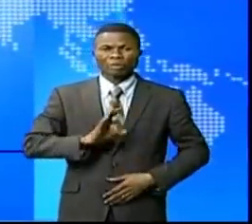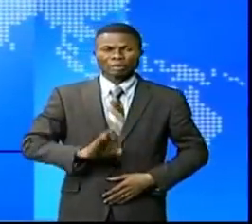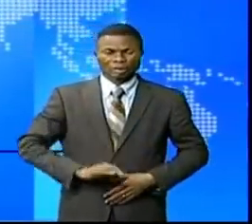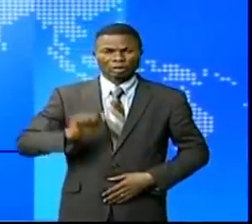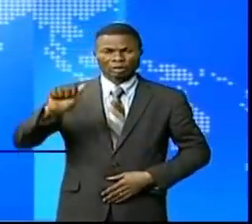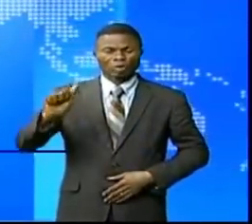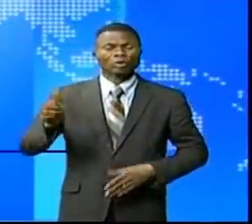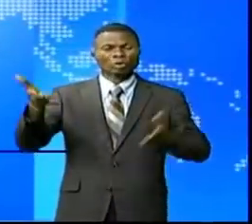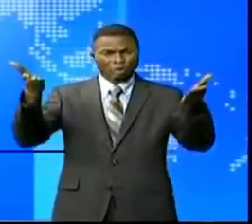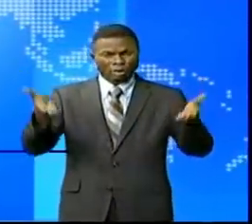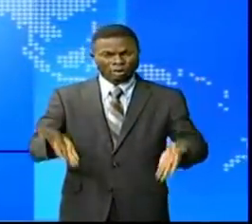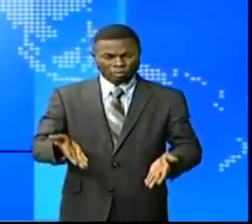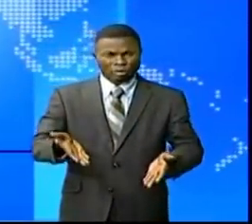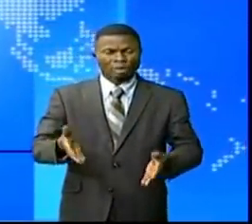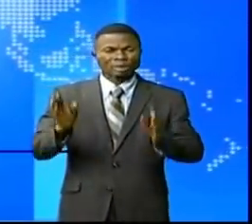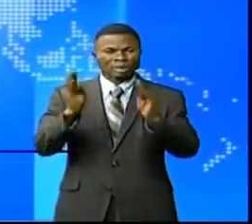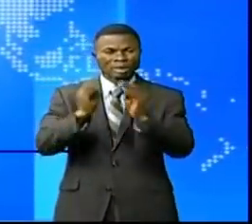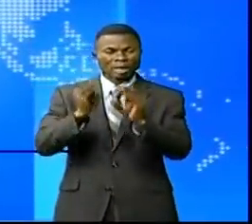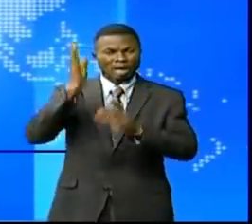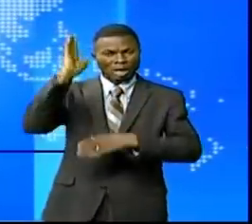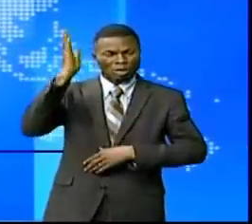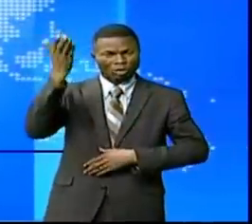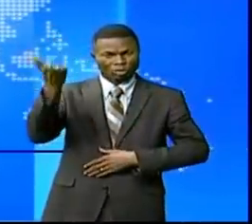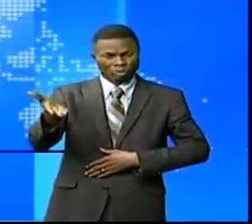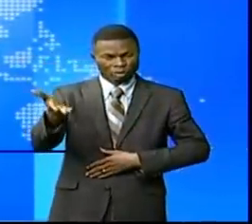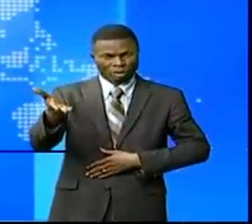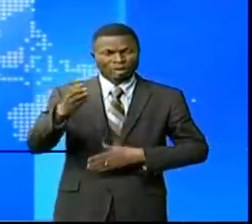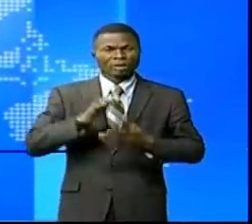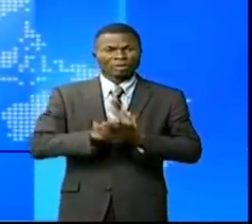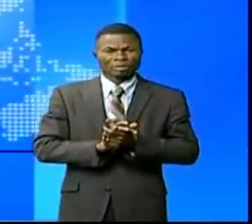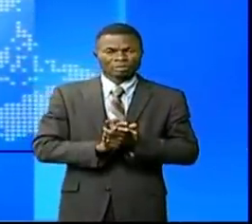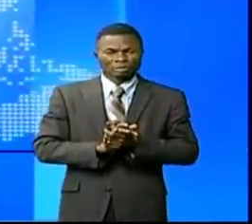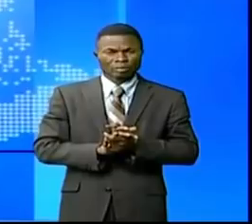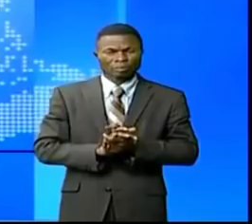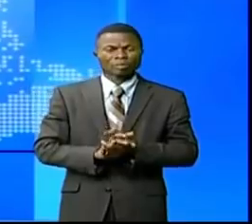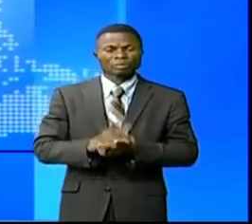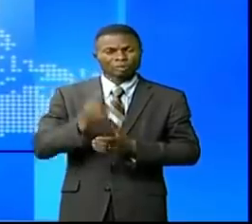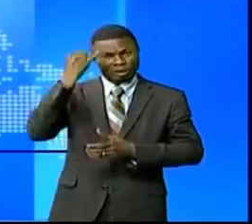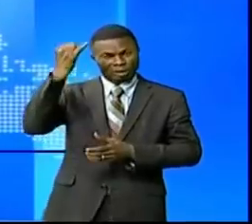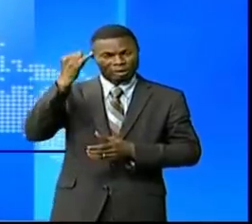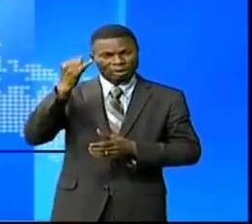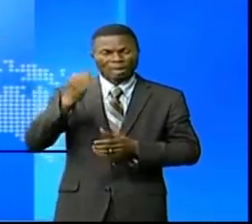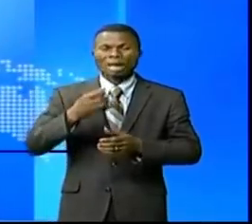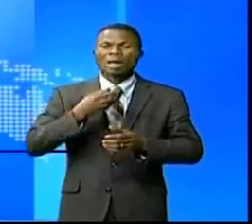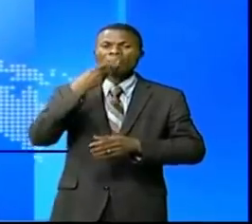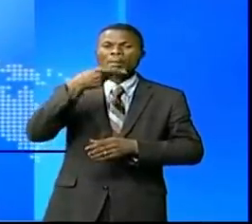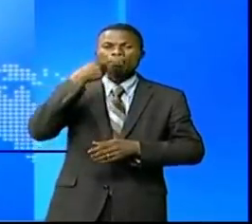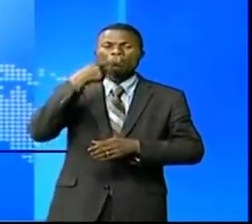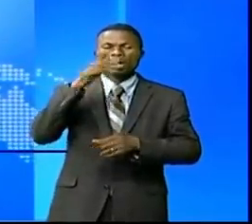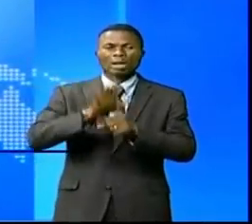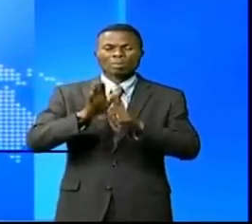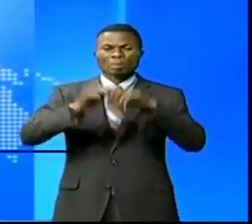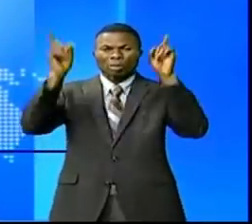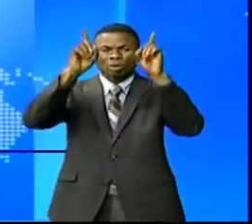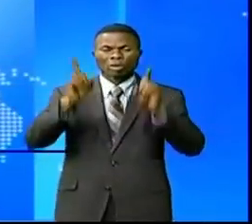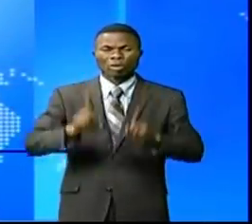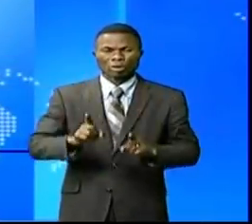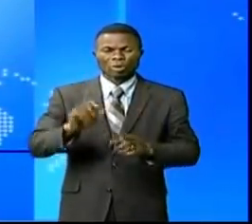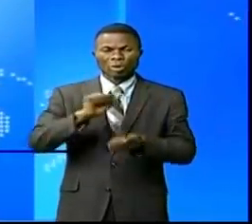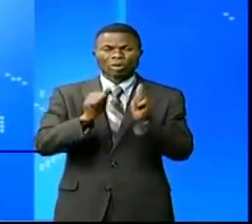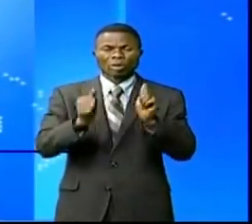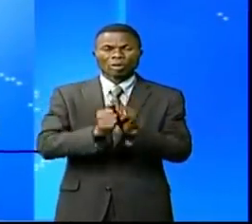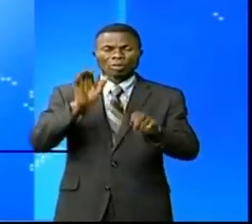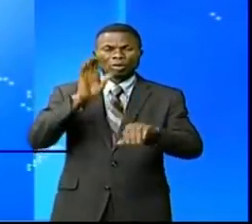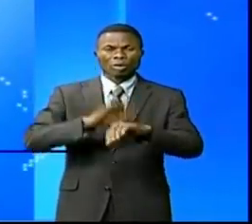Tshisekedi, qui prend également part active à ses assises, porte la voix de l'Afrique face à l'épineuse question